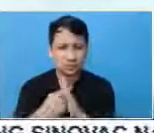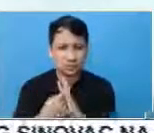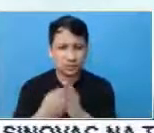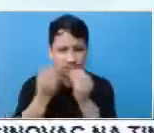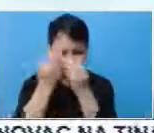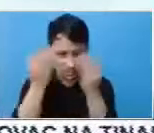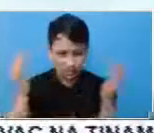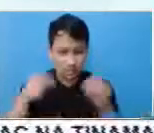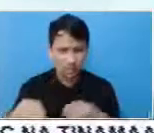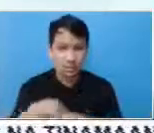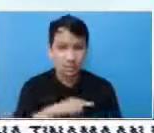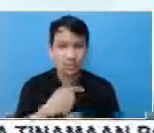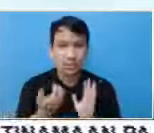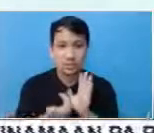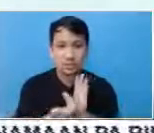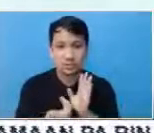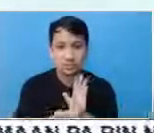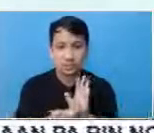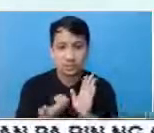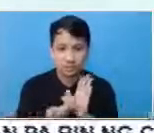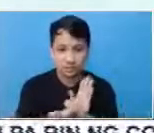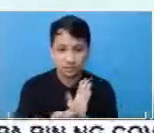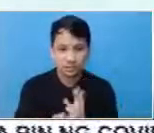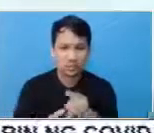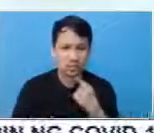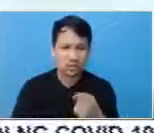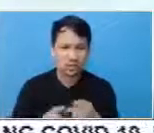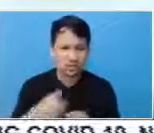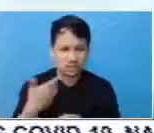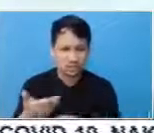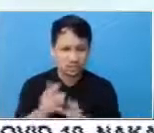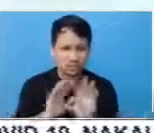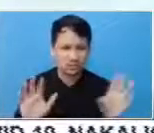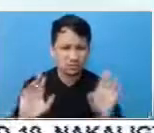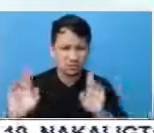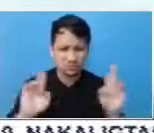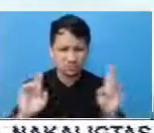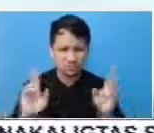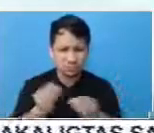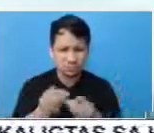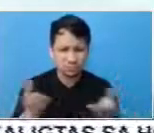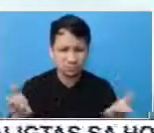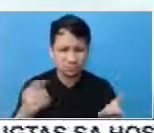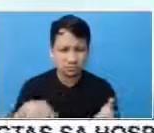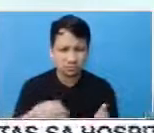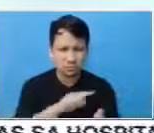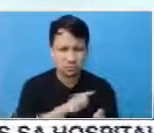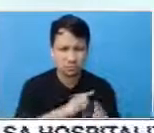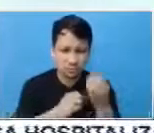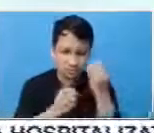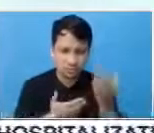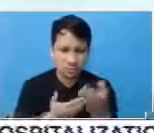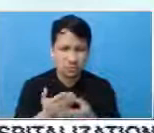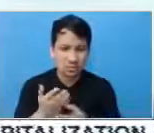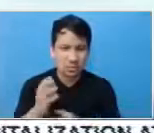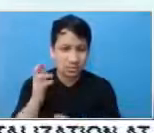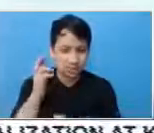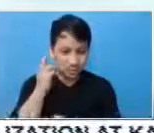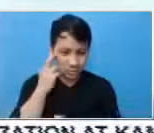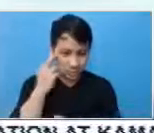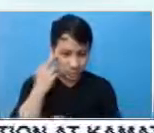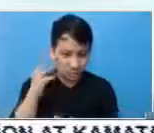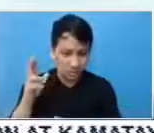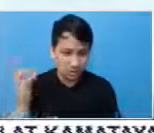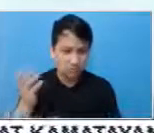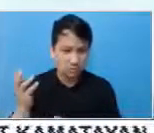walk-in dito sa lungsod, pero meron silang park and back vaccination na tumatayong drive-thru vaccination para sa mga nasa